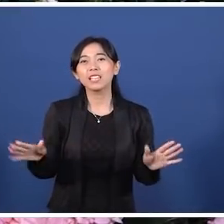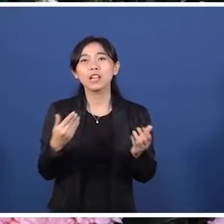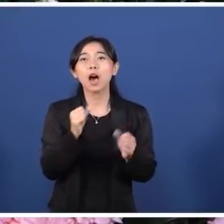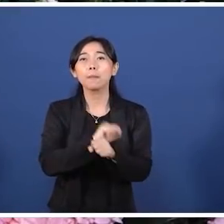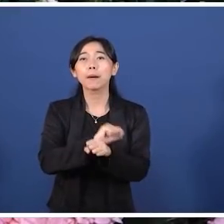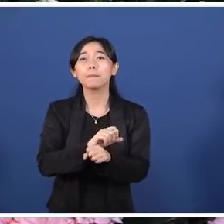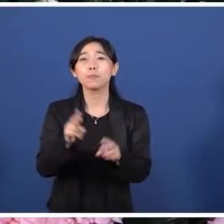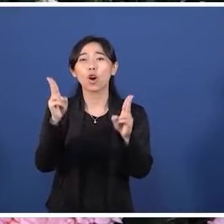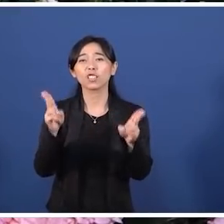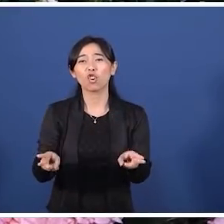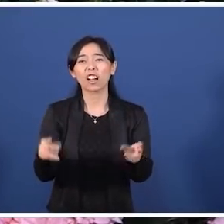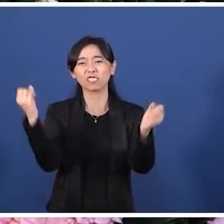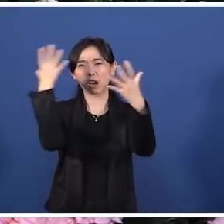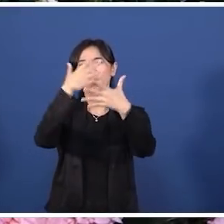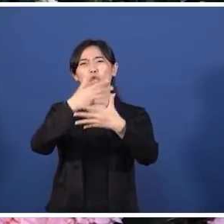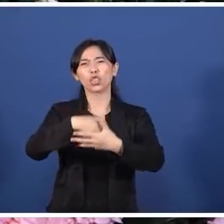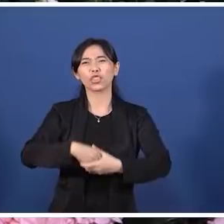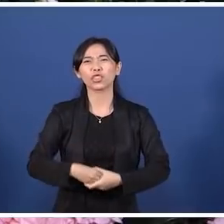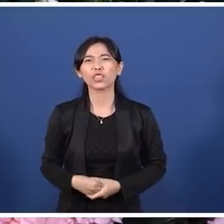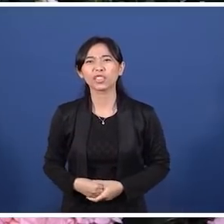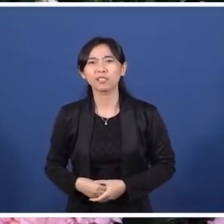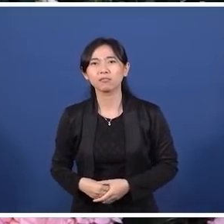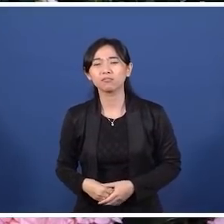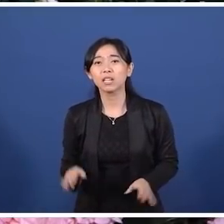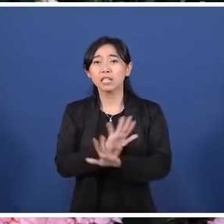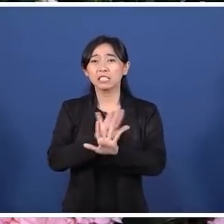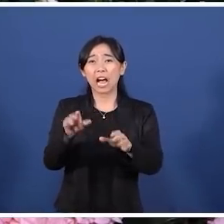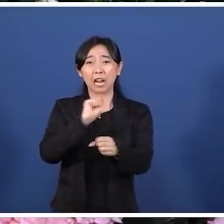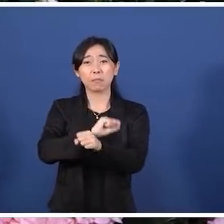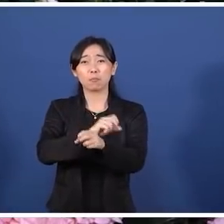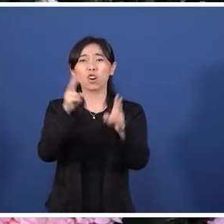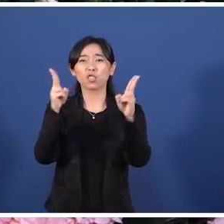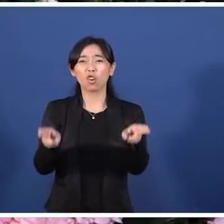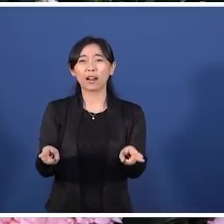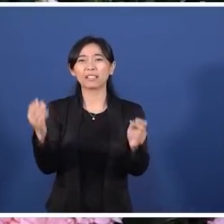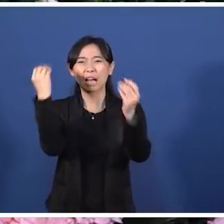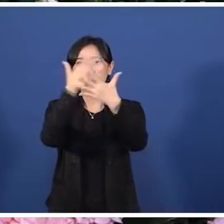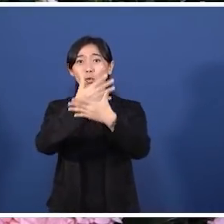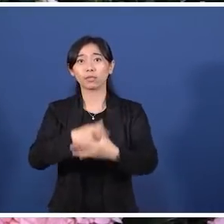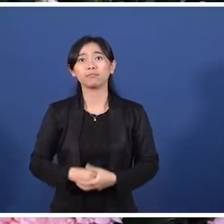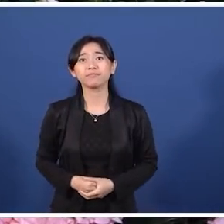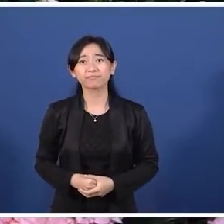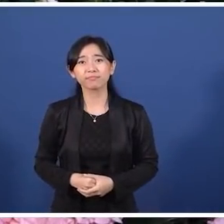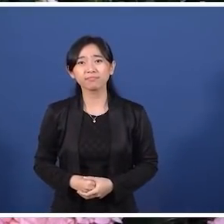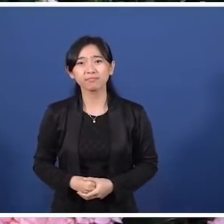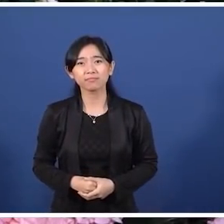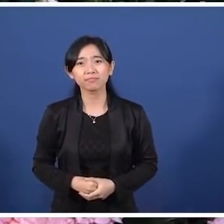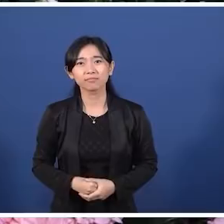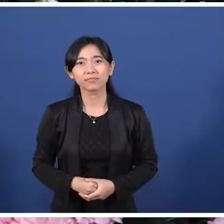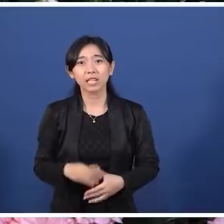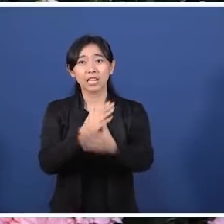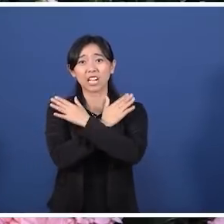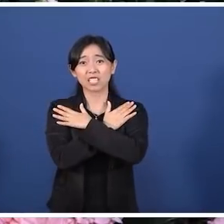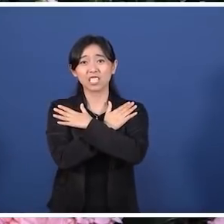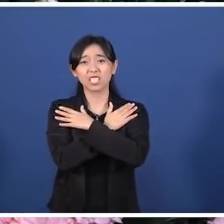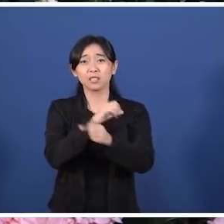yang berbeda harus ketakutan, yang membuat orang yang berdosa harus ketakutan, yang membuat orang yang